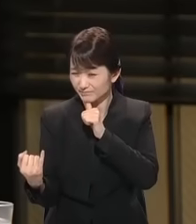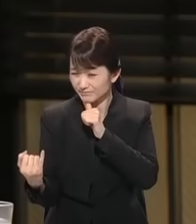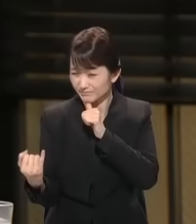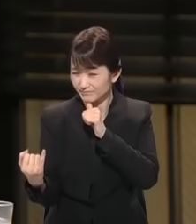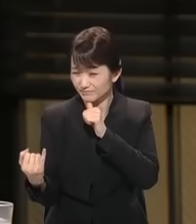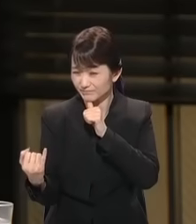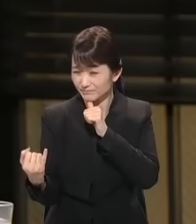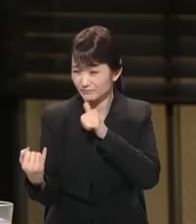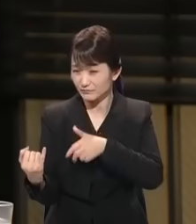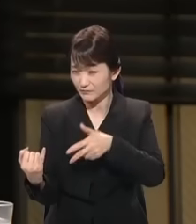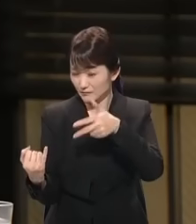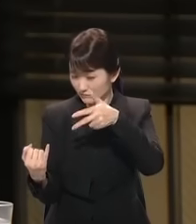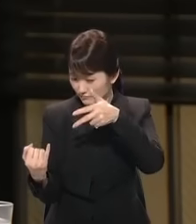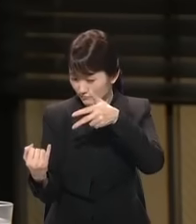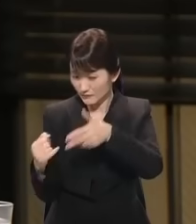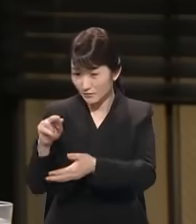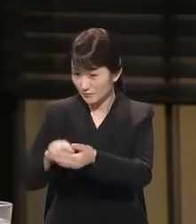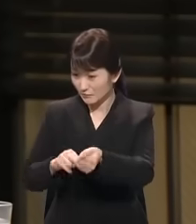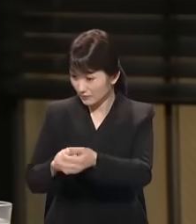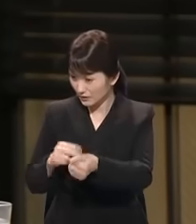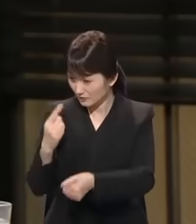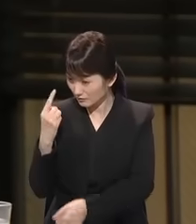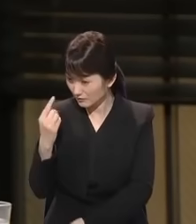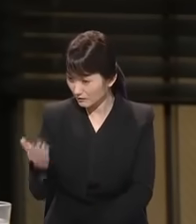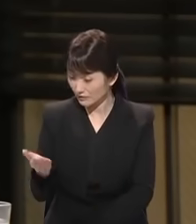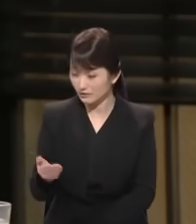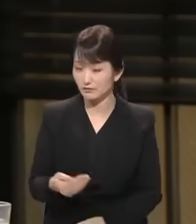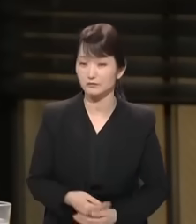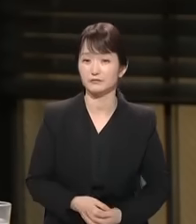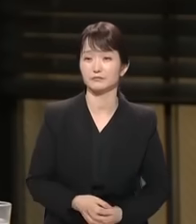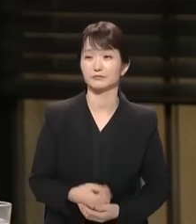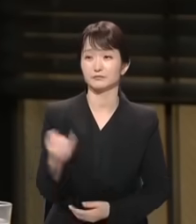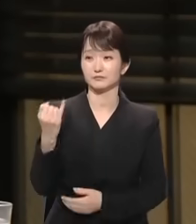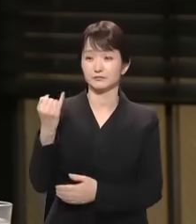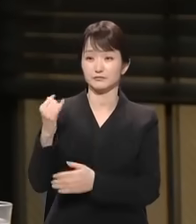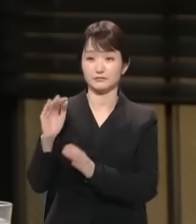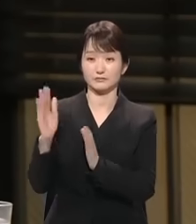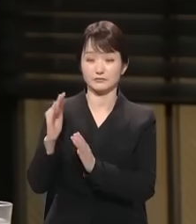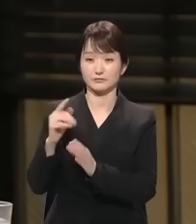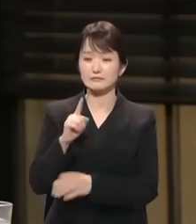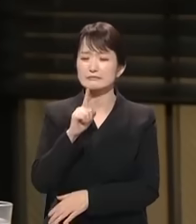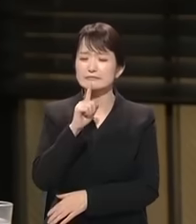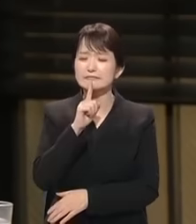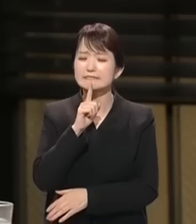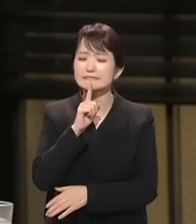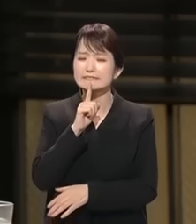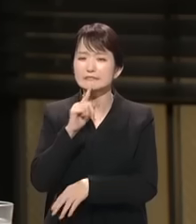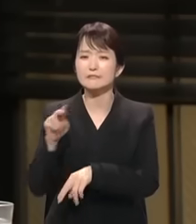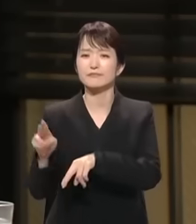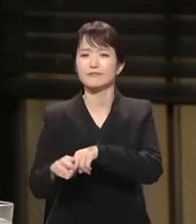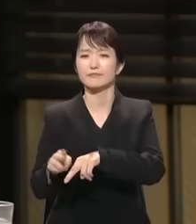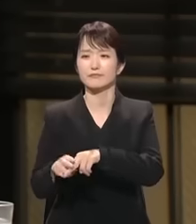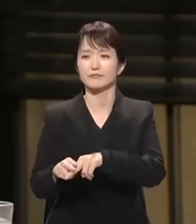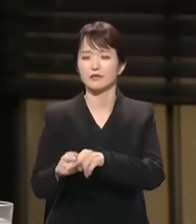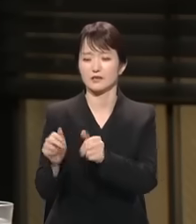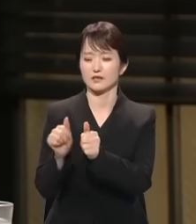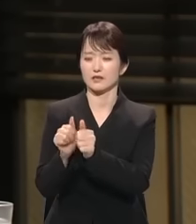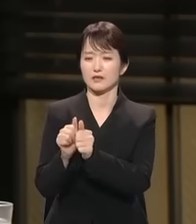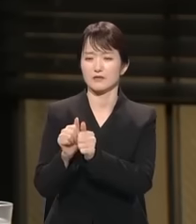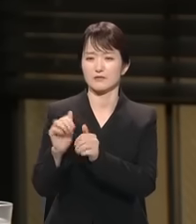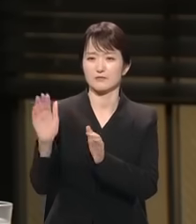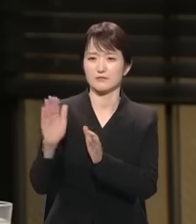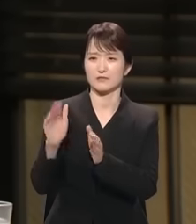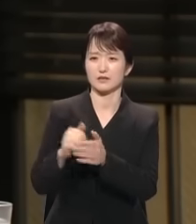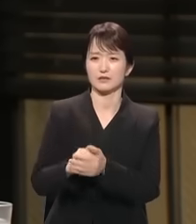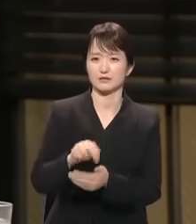얘기까지 했다고 합니다 아까 조금 전에 얘기 들었던 것처럼 뭐 여학생들 엉덩이를 뭐 체벌을 한다거나 남학생들에게 멍키 스패너